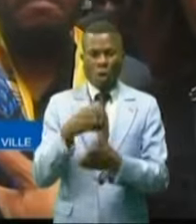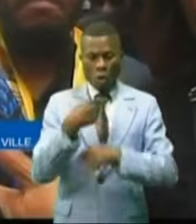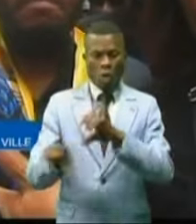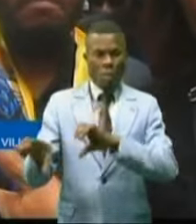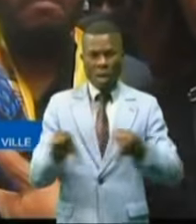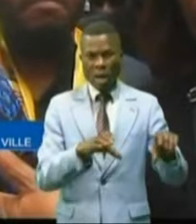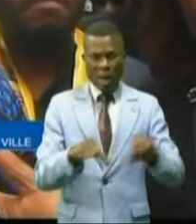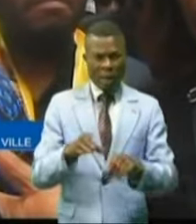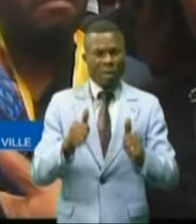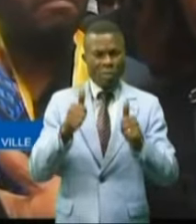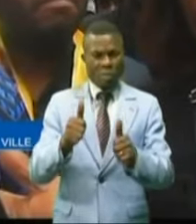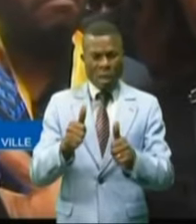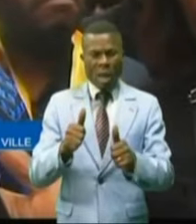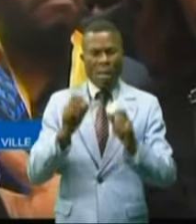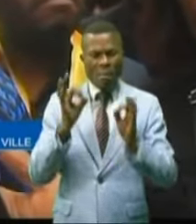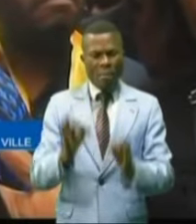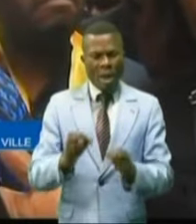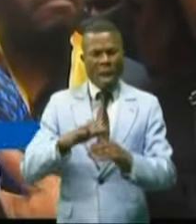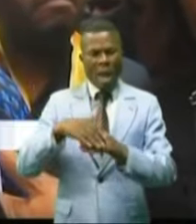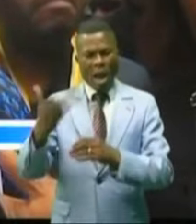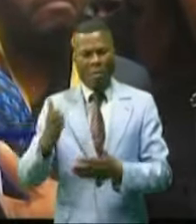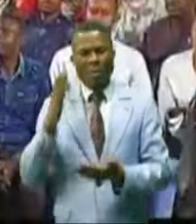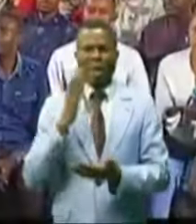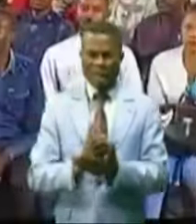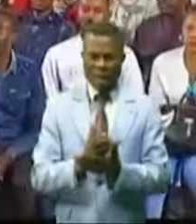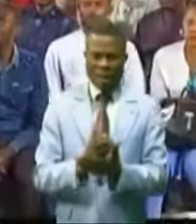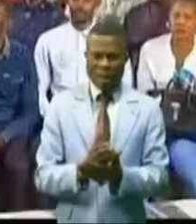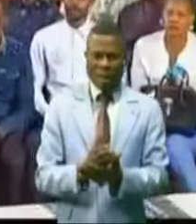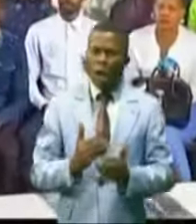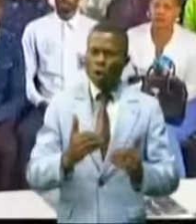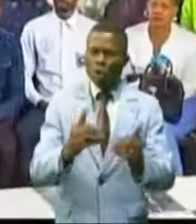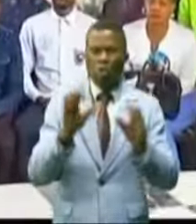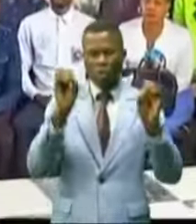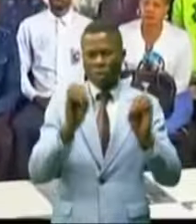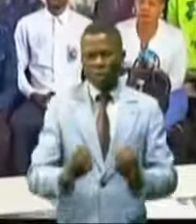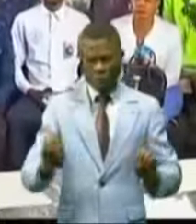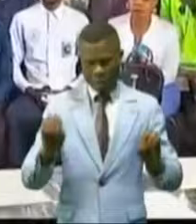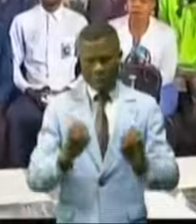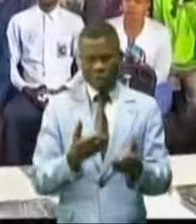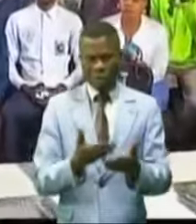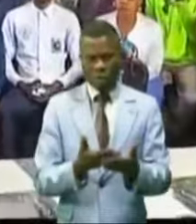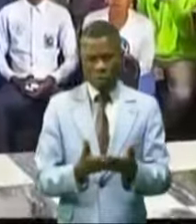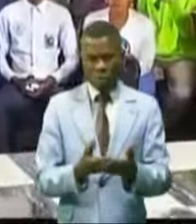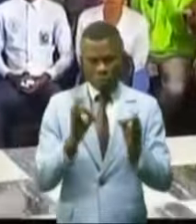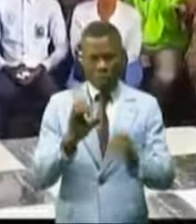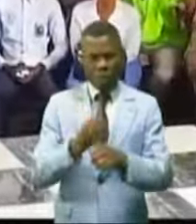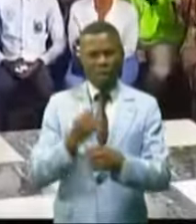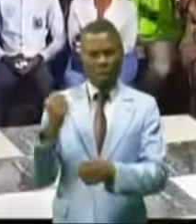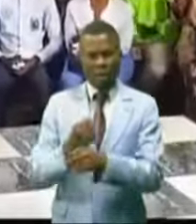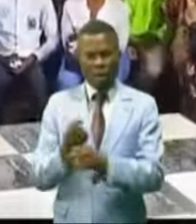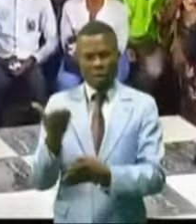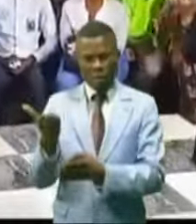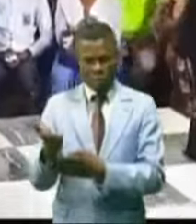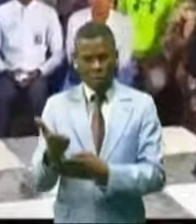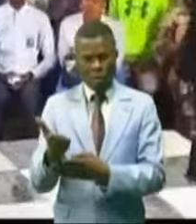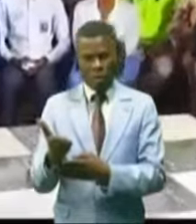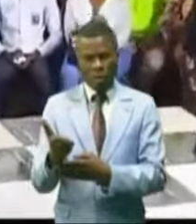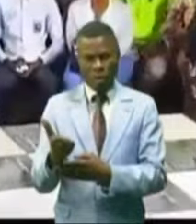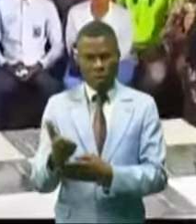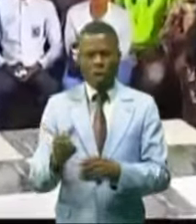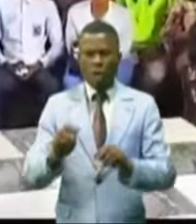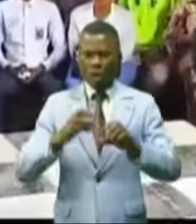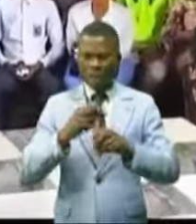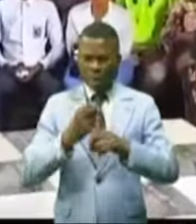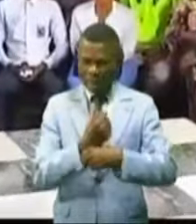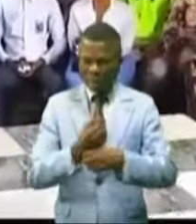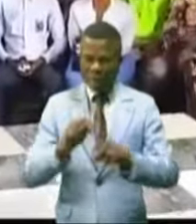part. Et il faut également l'entrepreneuriat de jeunes. Il faut mettre en place le bataillon